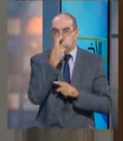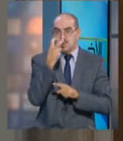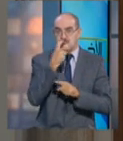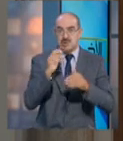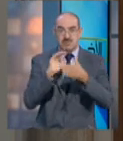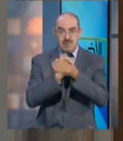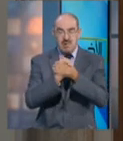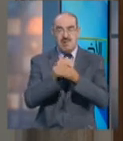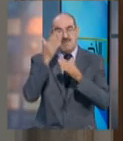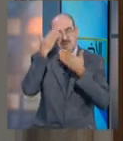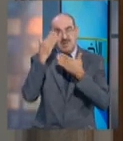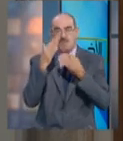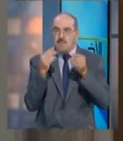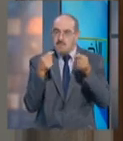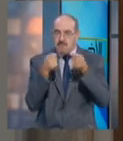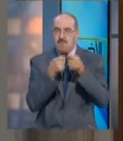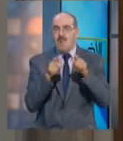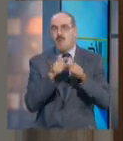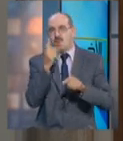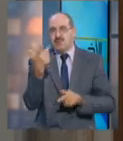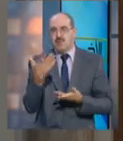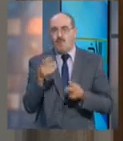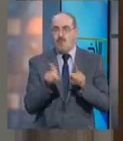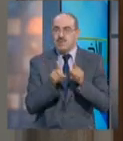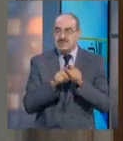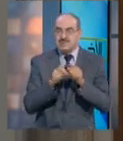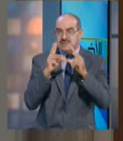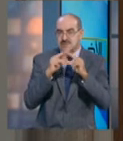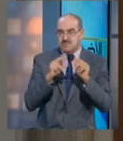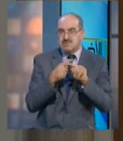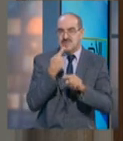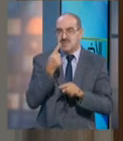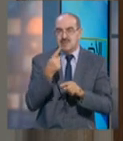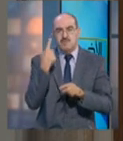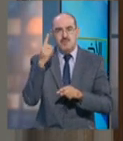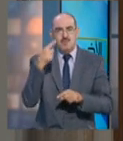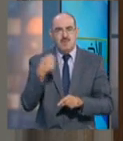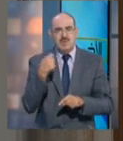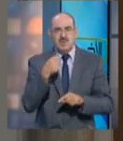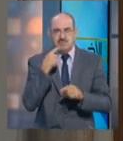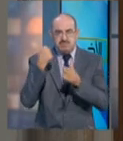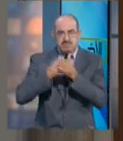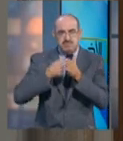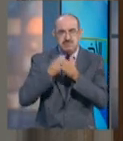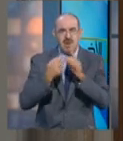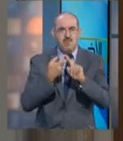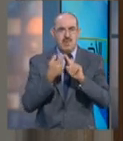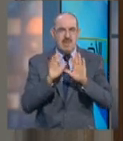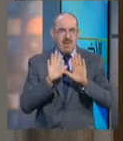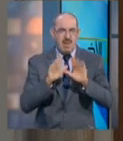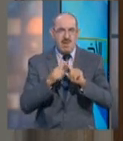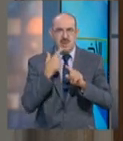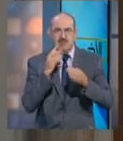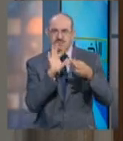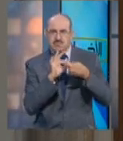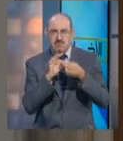الفلسطينية. هذا وقد أكدت لفخامة الرئيس بأنني سأبذل قصارى جهدي في سبيل الدفع بعلاقات البلدين إلى